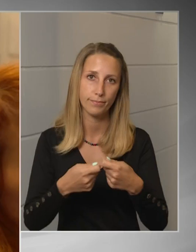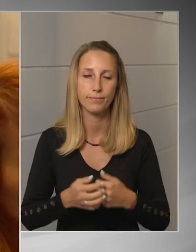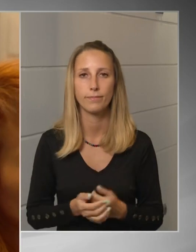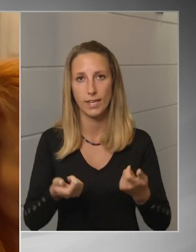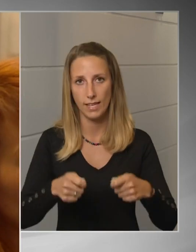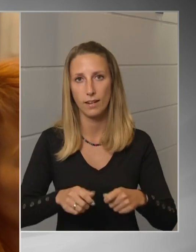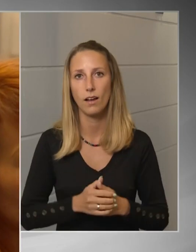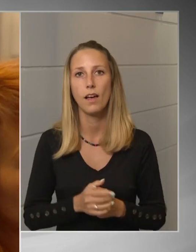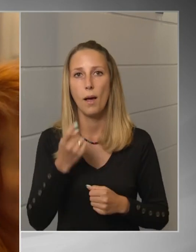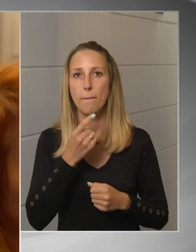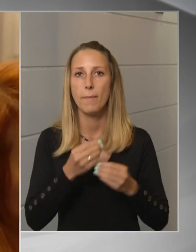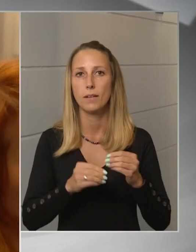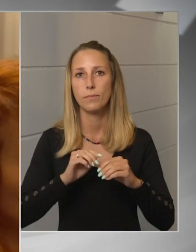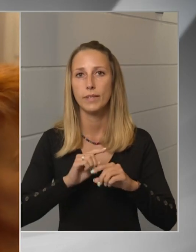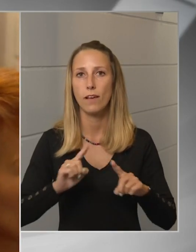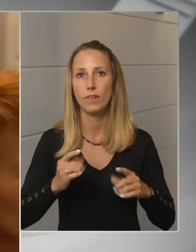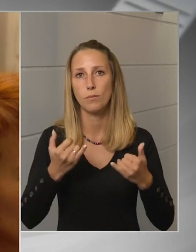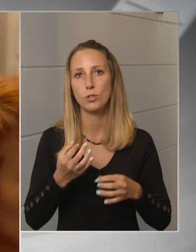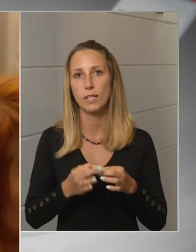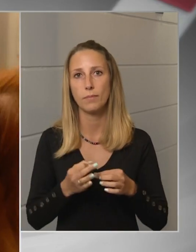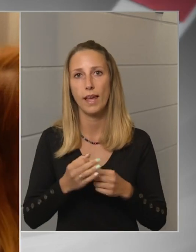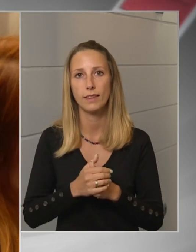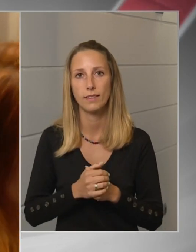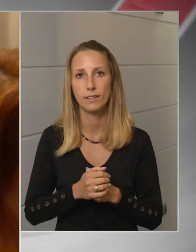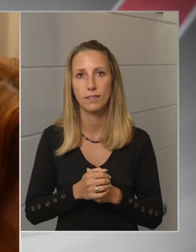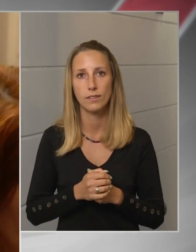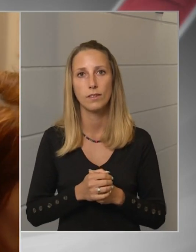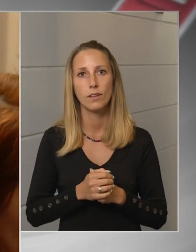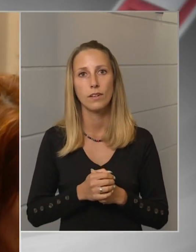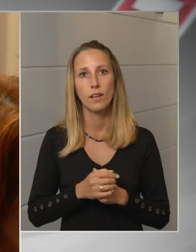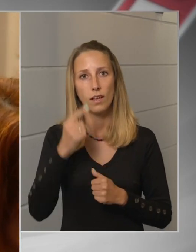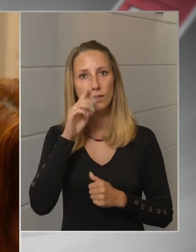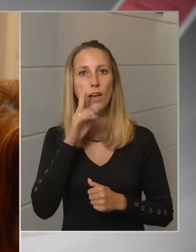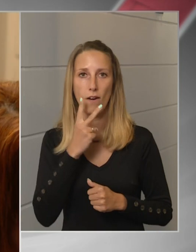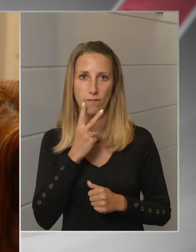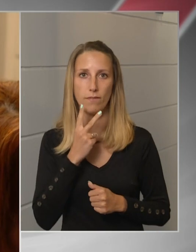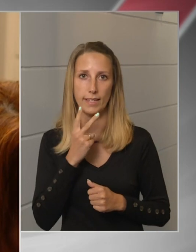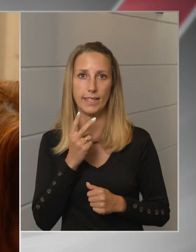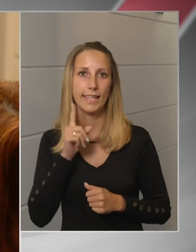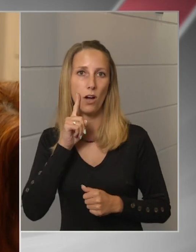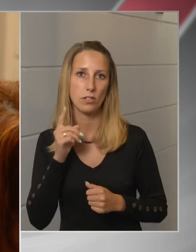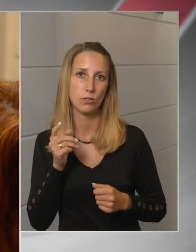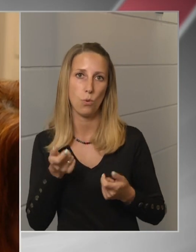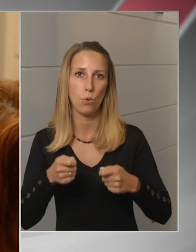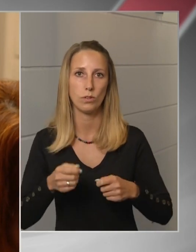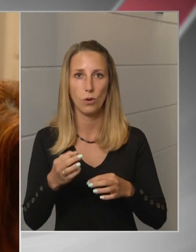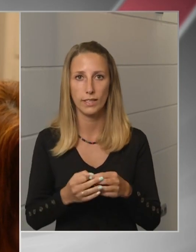mert mindenféle, most éppen egy navinkasszó történt. Nem gondolják-e, hogy miután